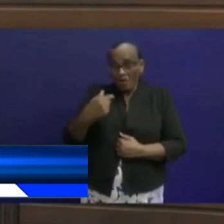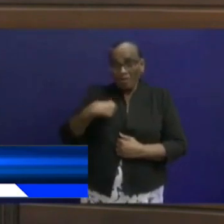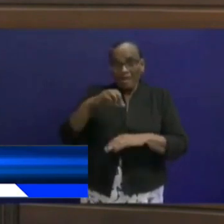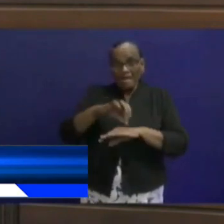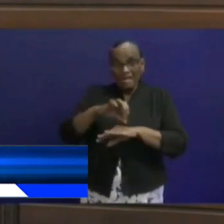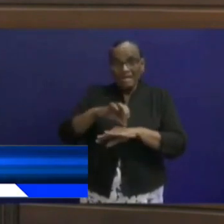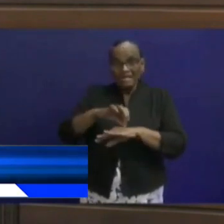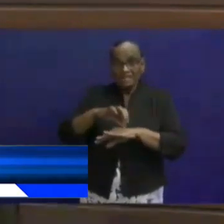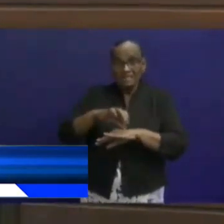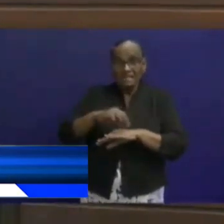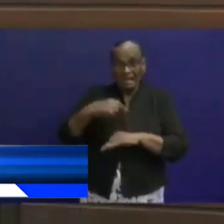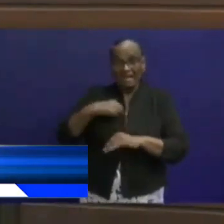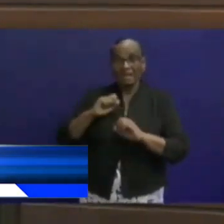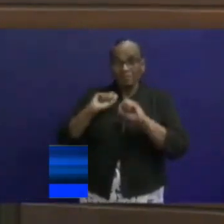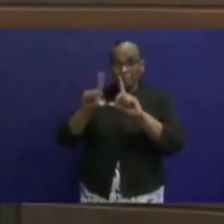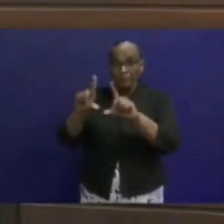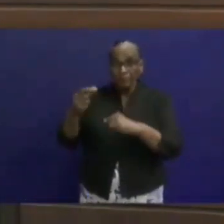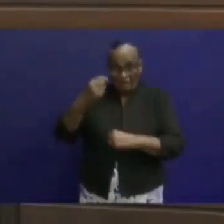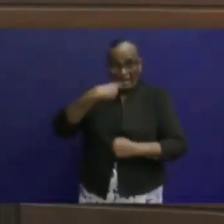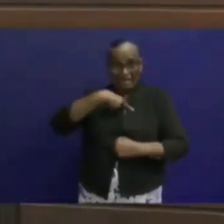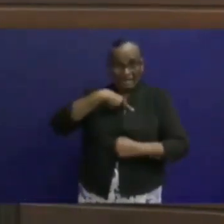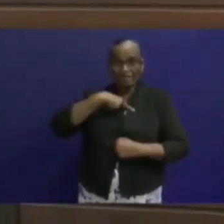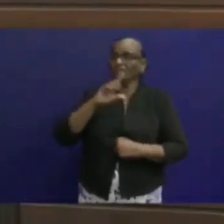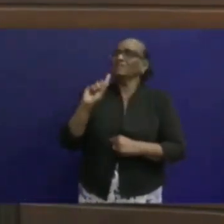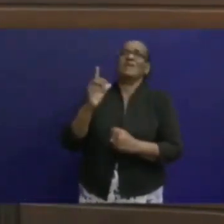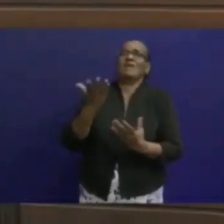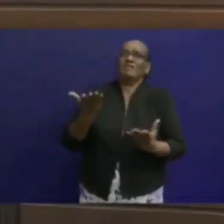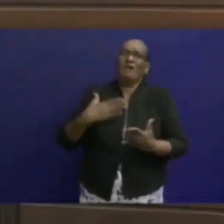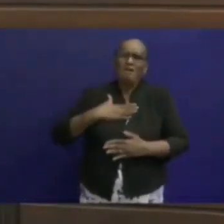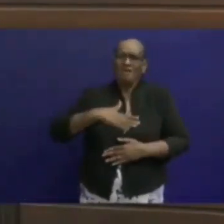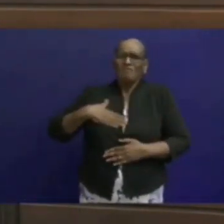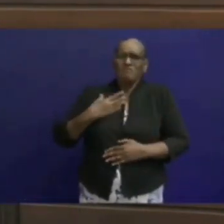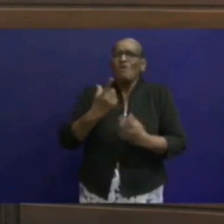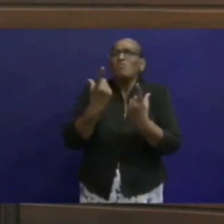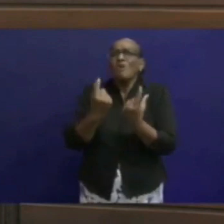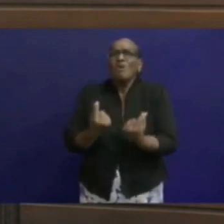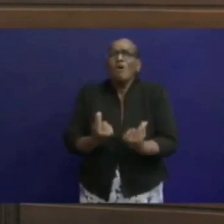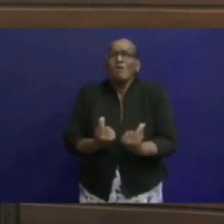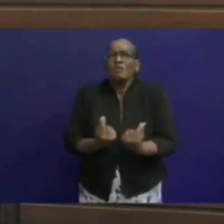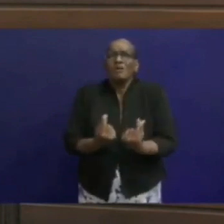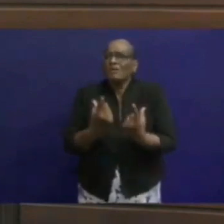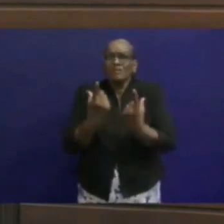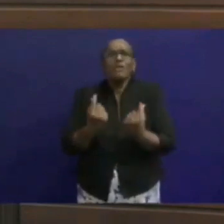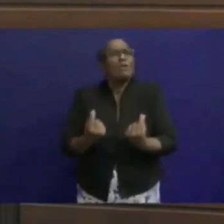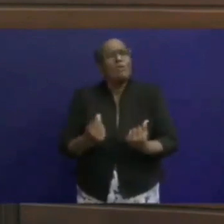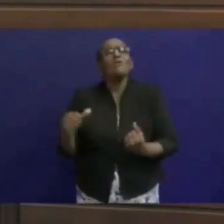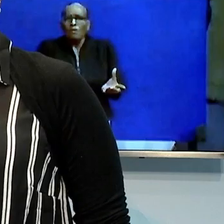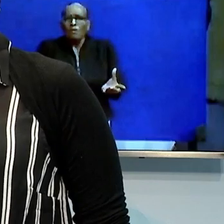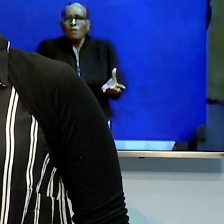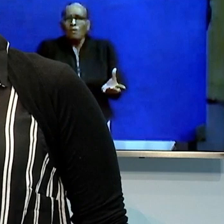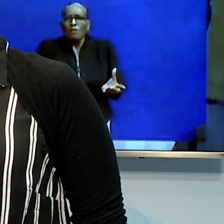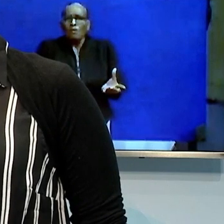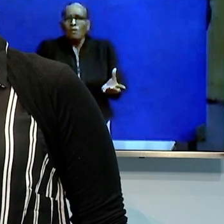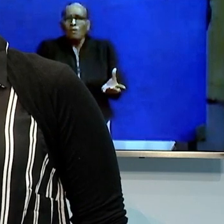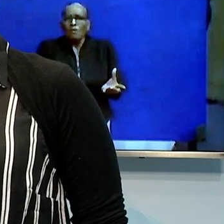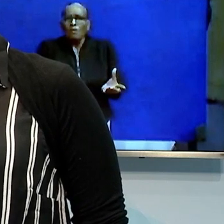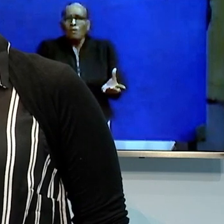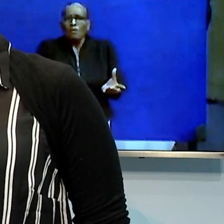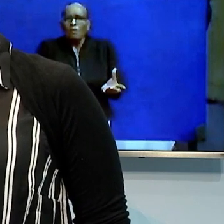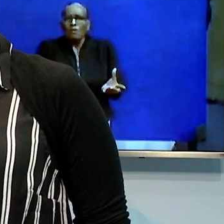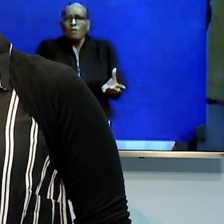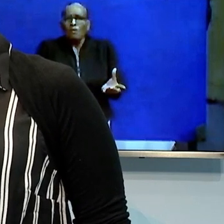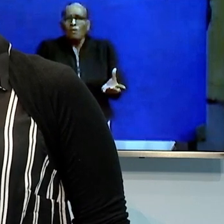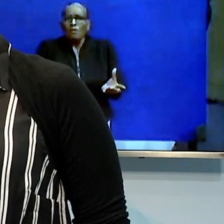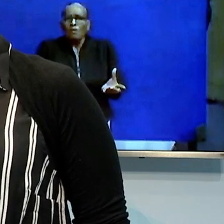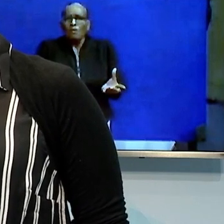meer besmettingen hebben plaatsgevonden en op die manier mensen zijn overleden. Dus denk ook aan uw medemens. Dat was directeur